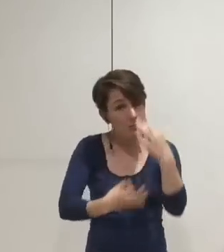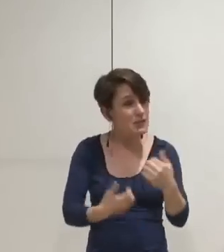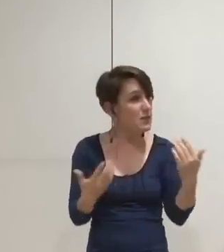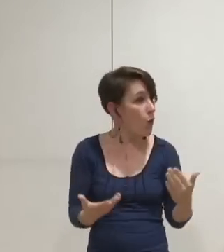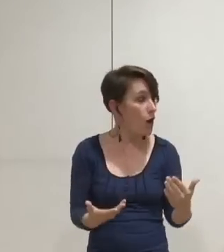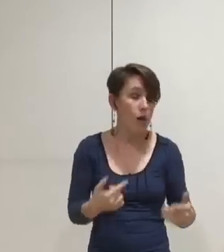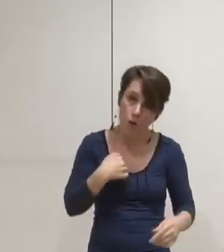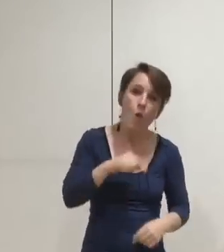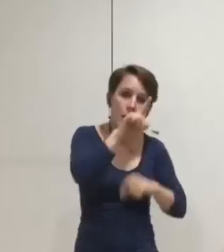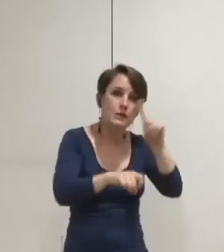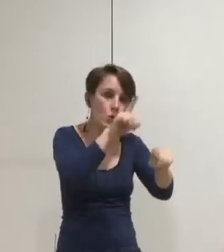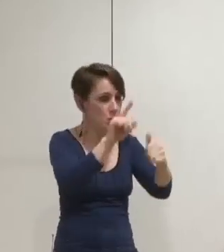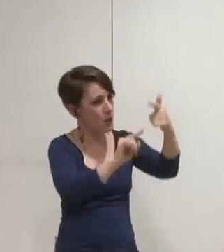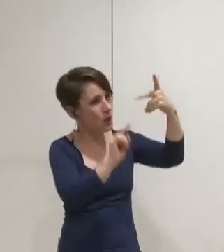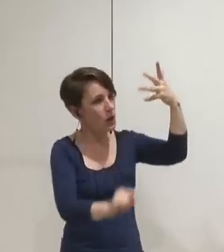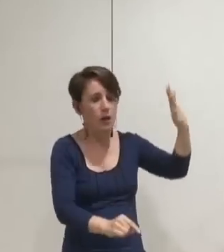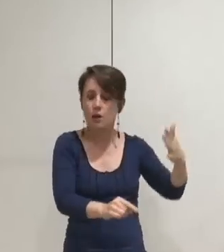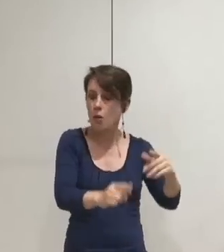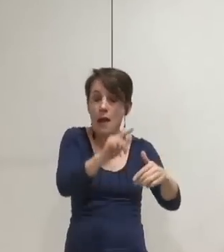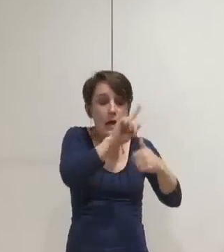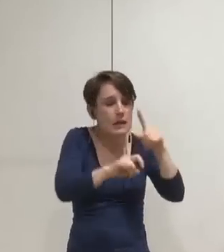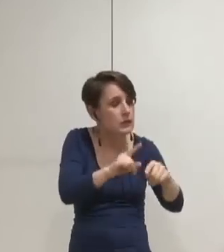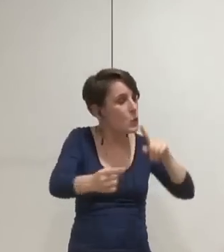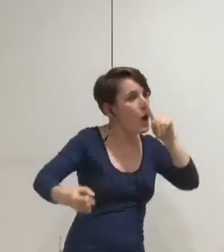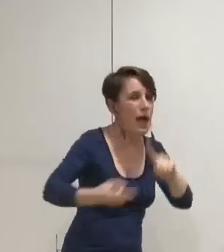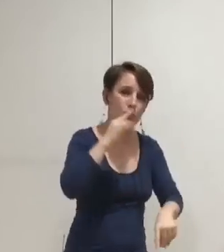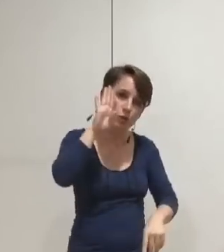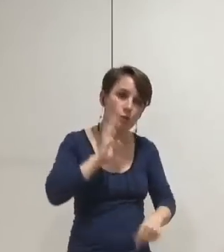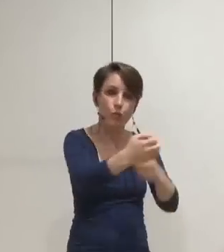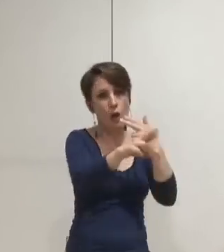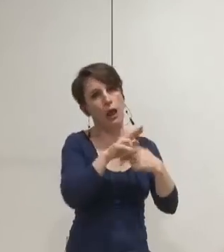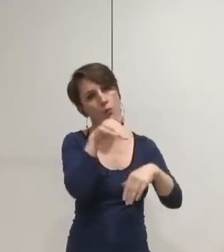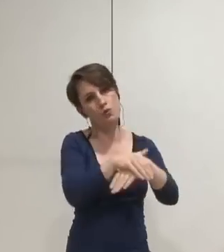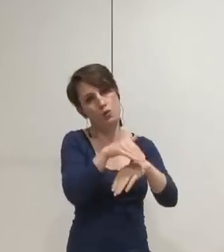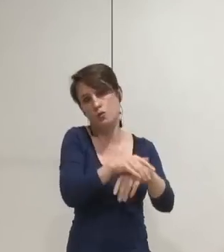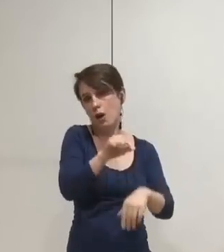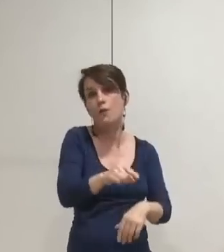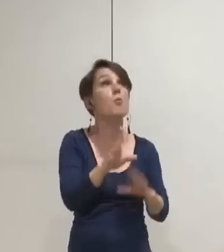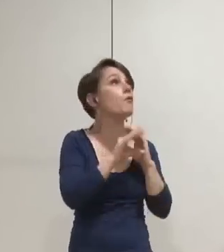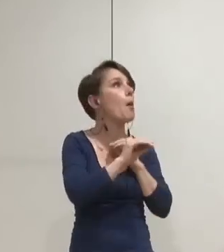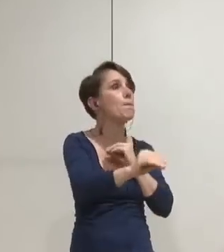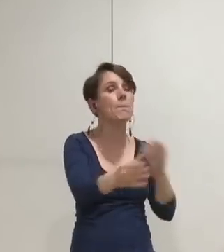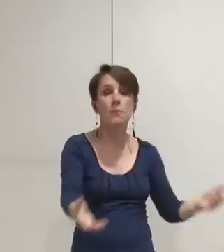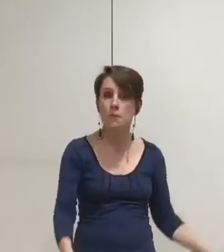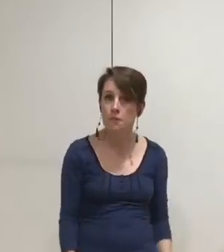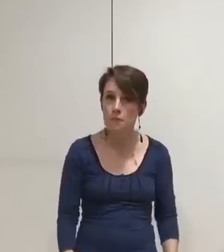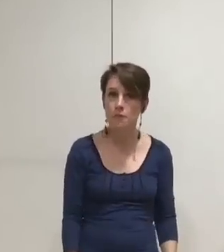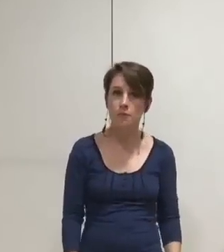voilà déjà quelques questions assez fondamentales auquel j'aurais aimé que vous réponde ce soir et auquel vous ne répondez